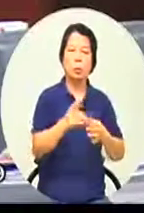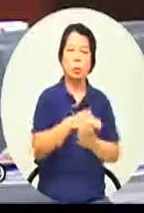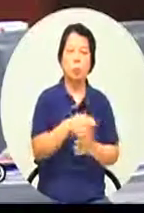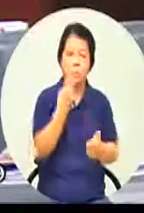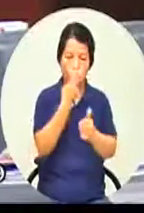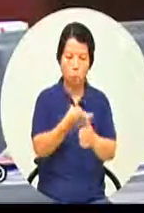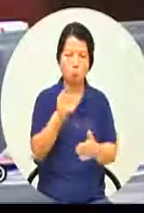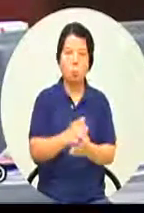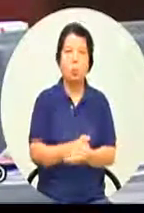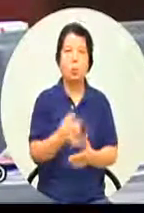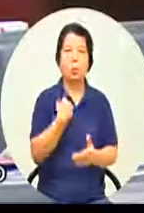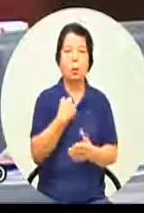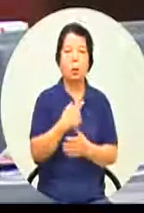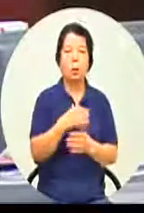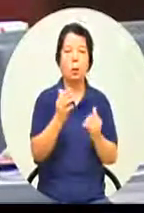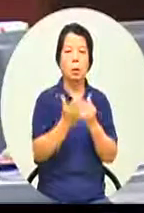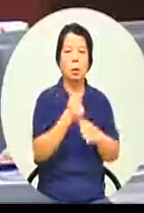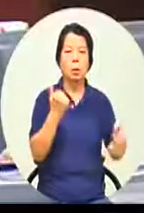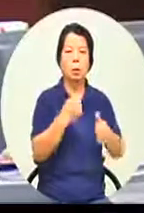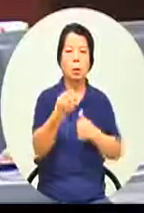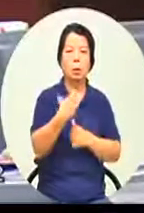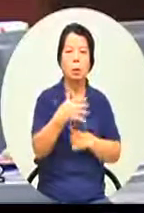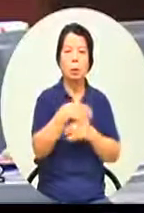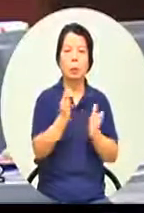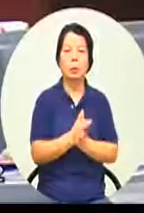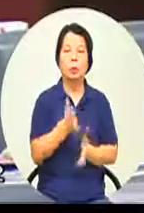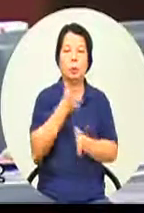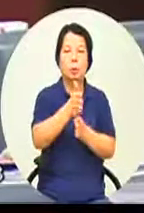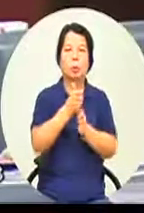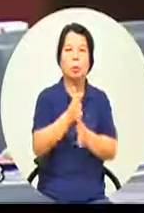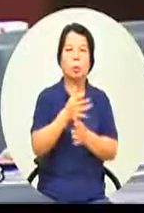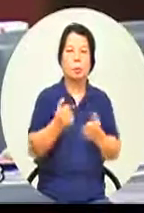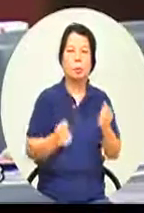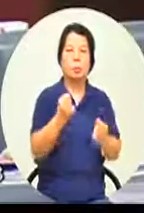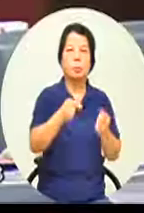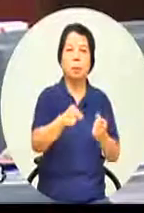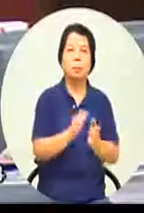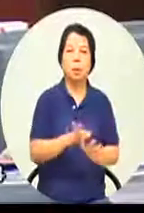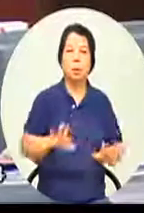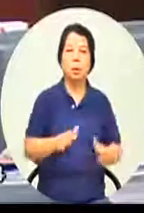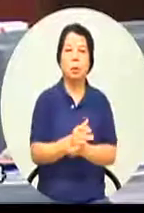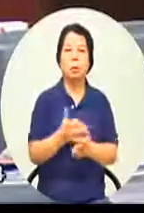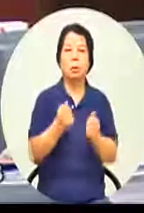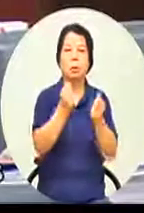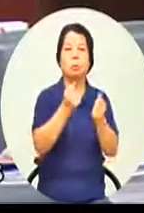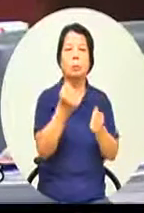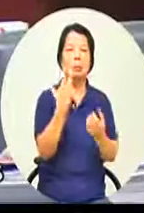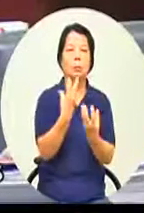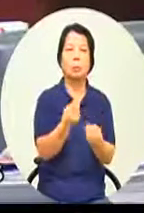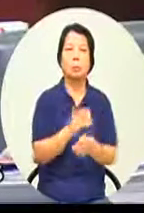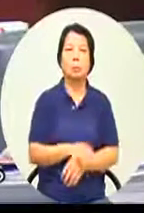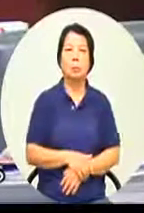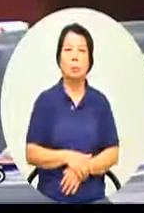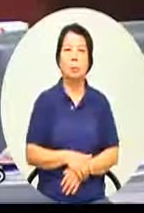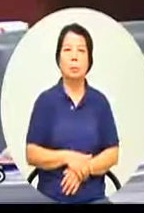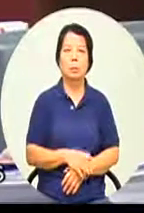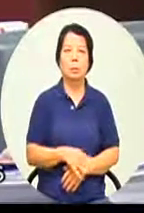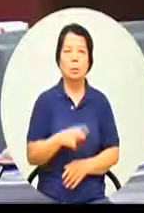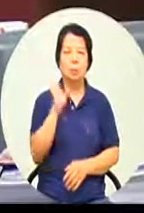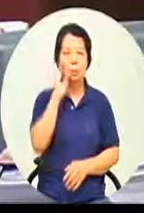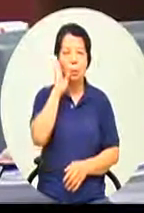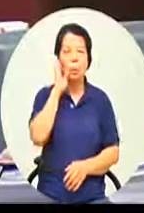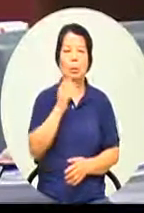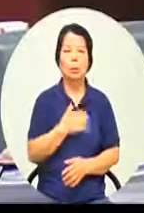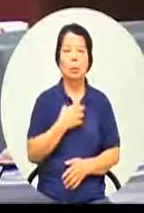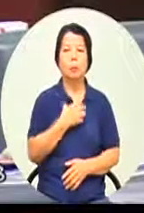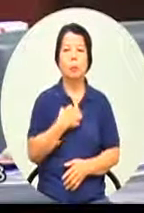的儿子跟我说，他是开游览车的，他跟我说他现在没有游览车可以开了。 听起来真的是很